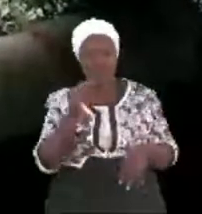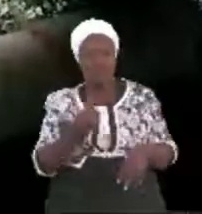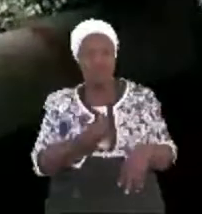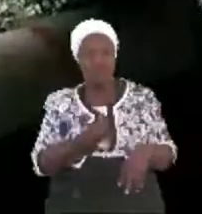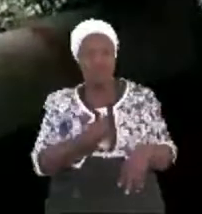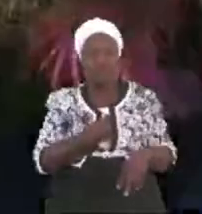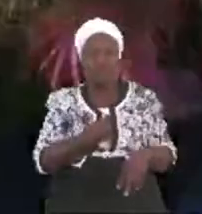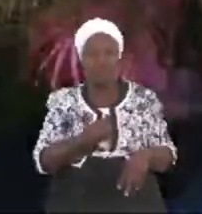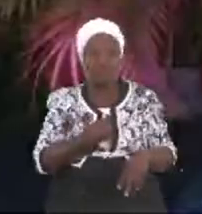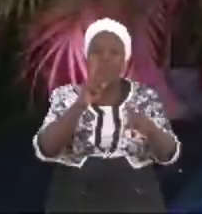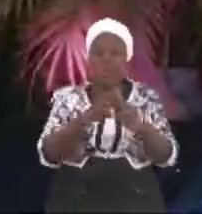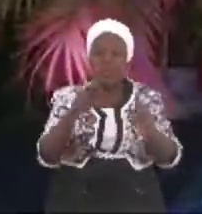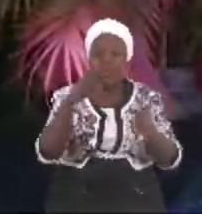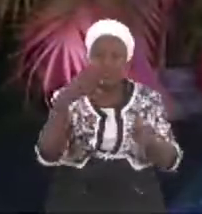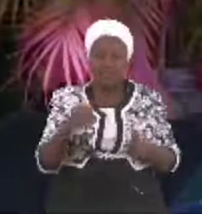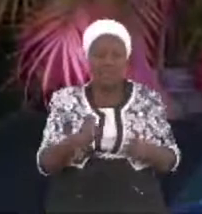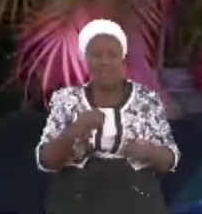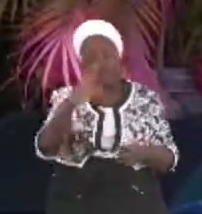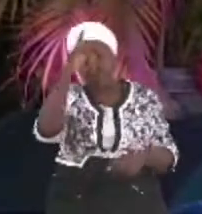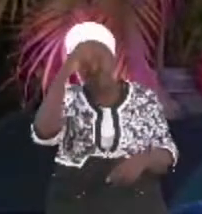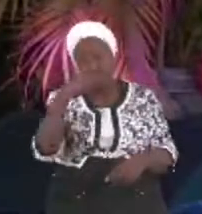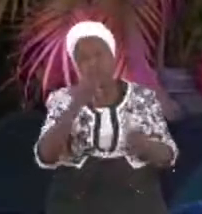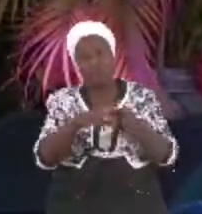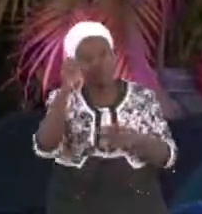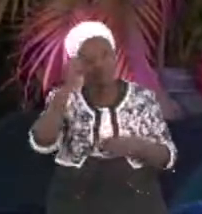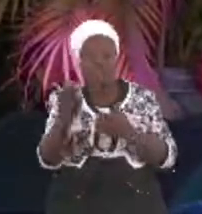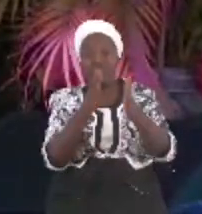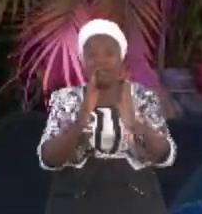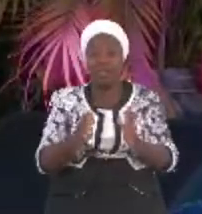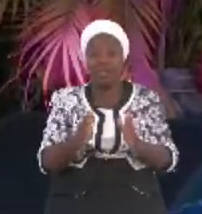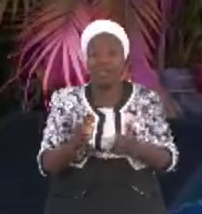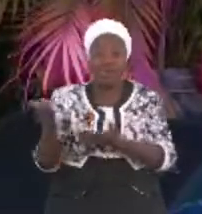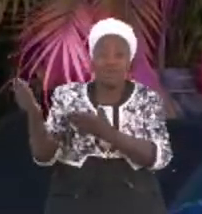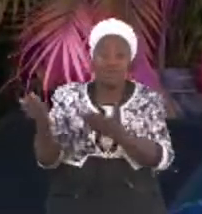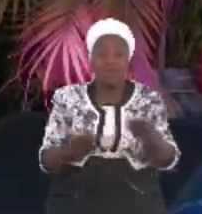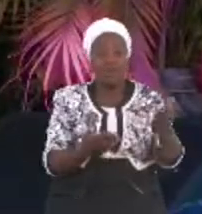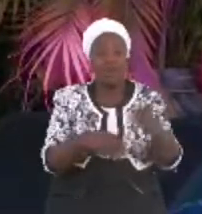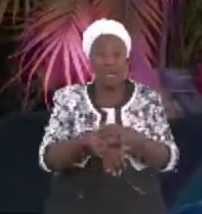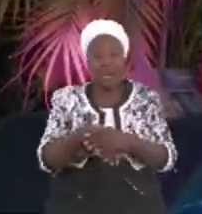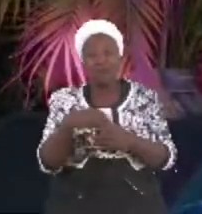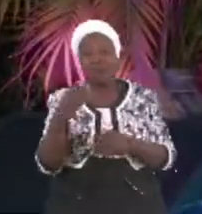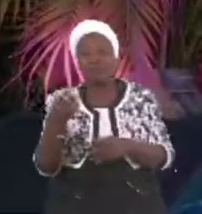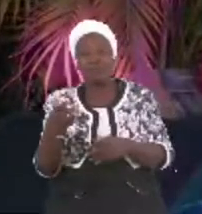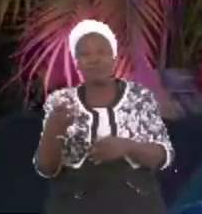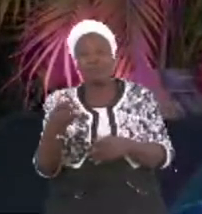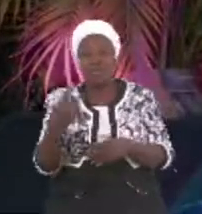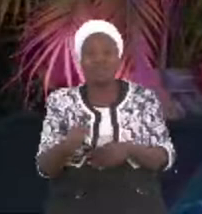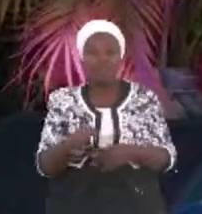père lui dit à ses serviteurs, apportez vite la plus belle robe et